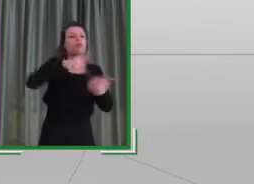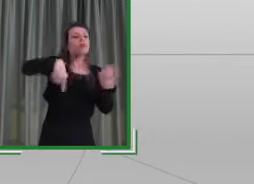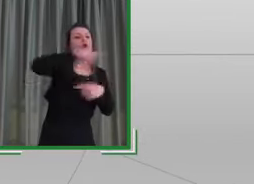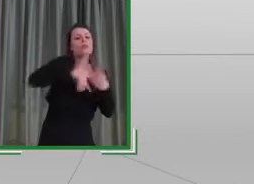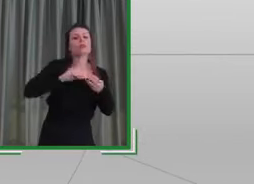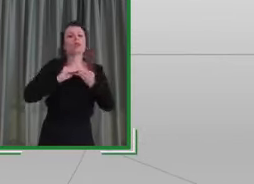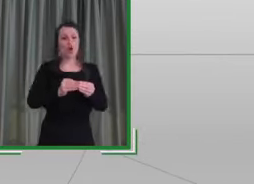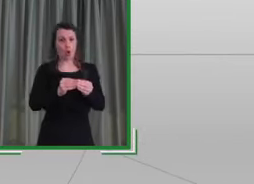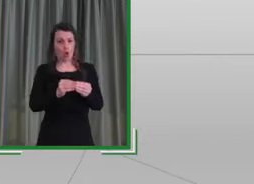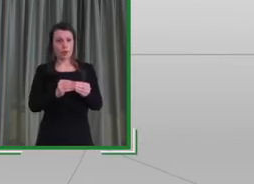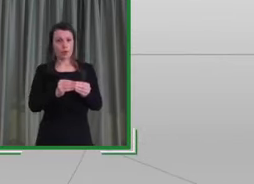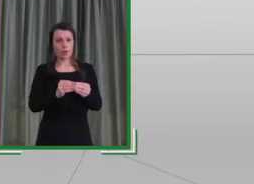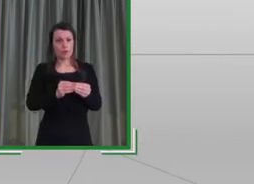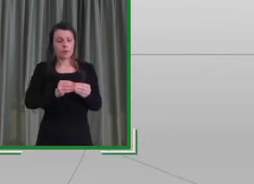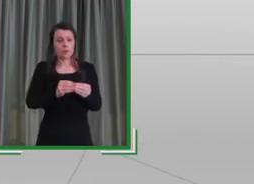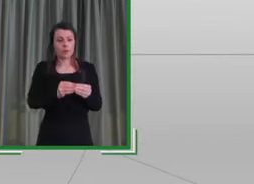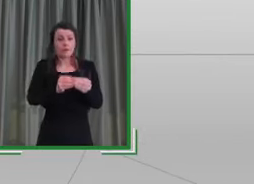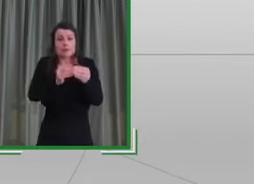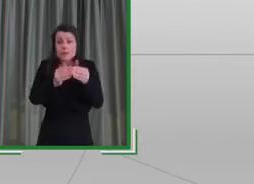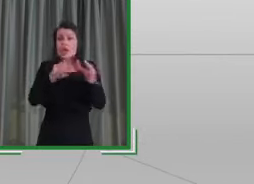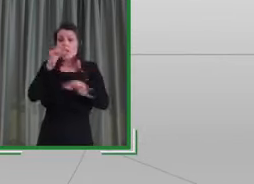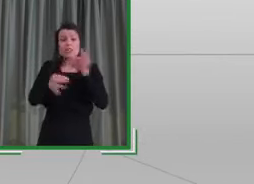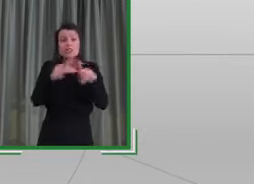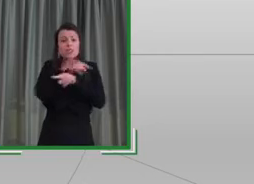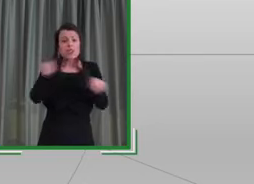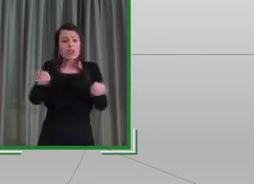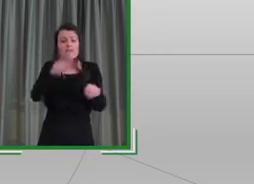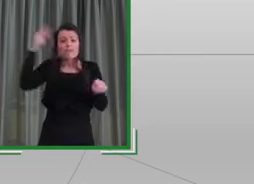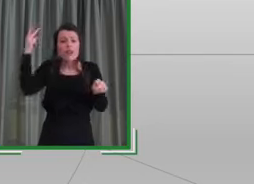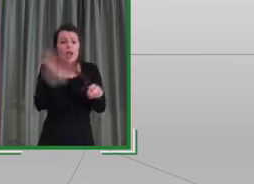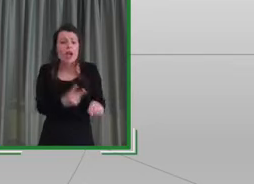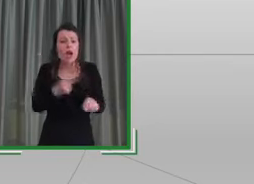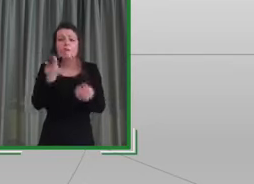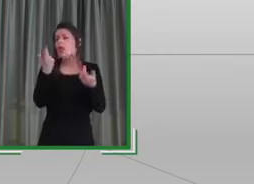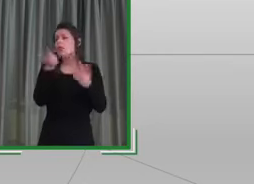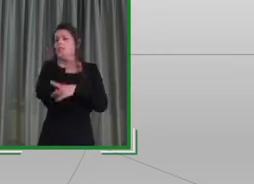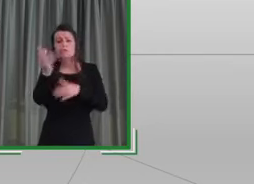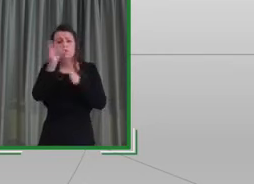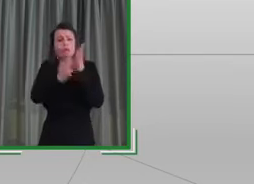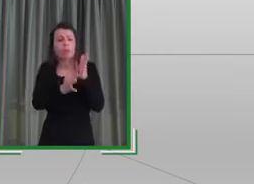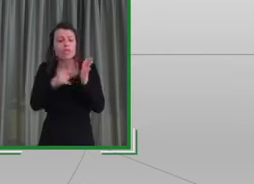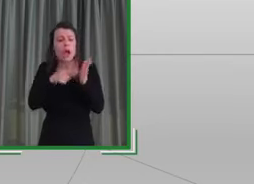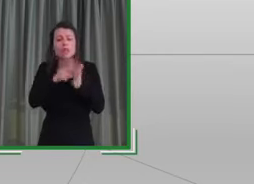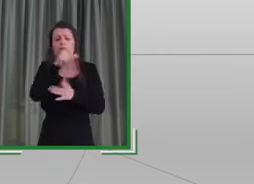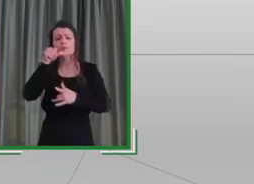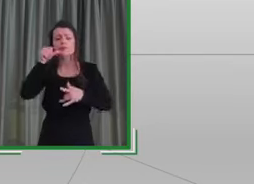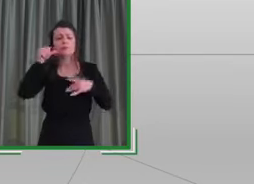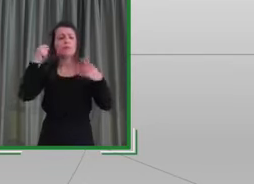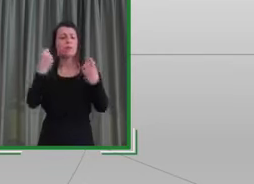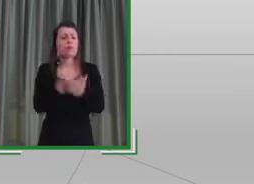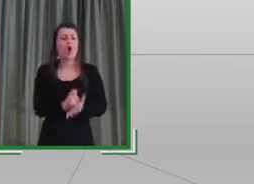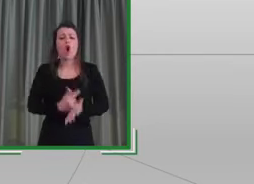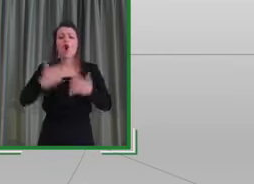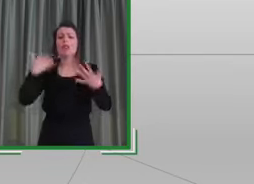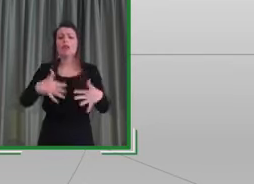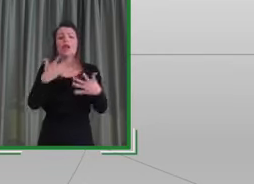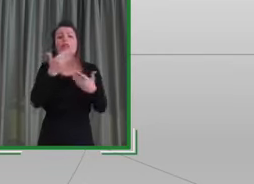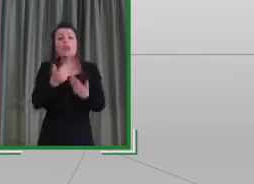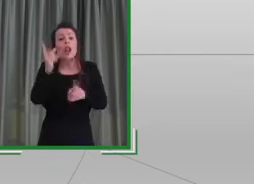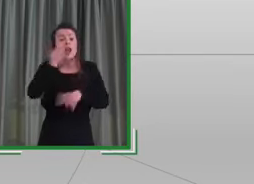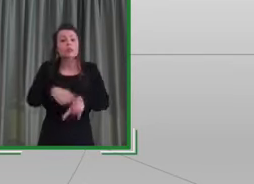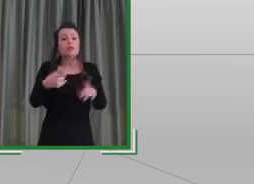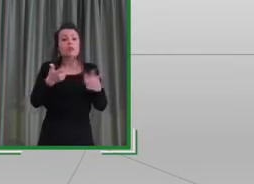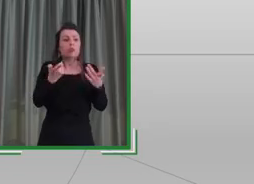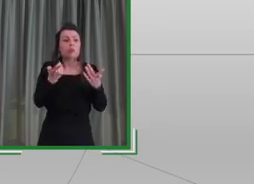necessario anche per le nuove misure che possono essere prese più sarà più